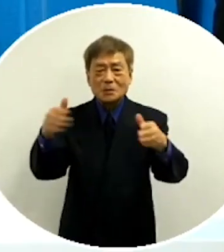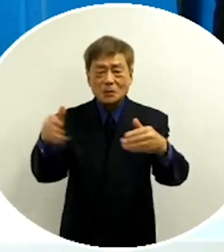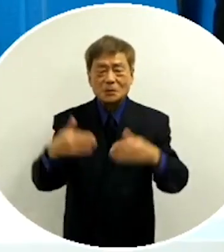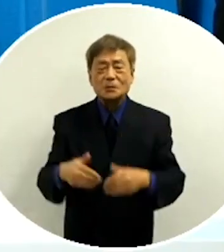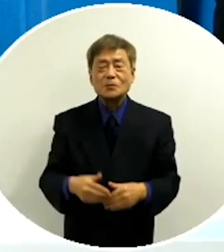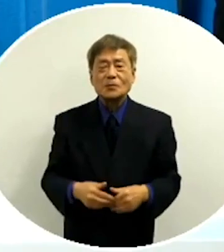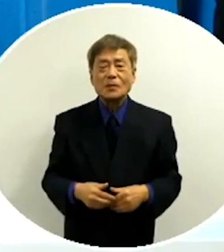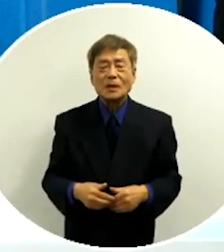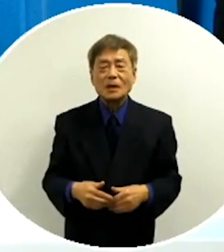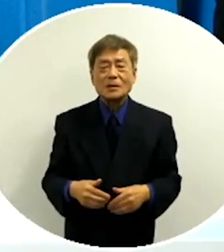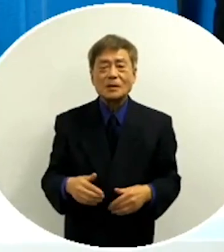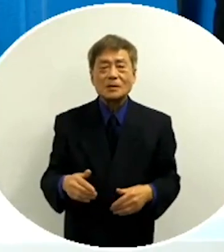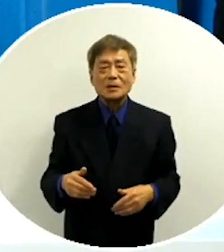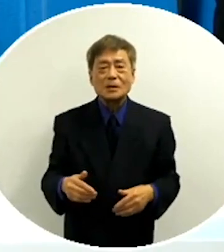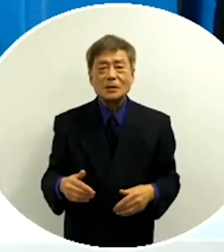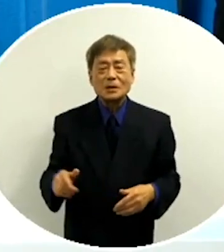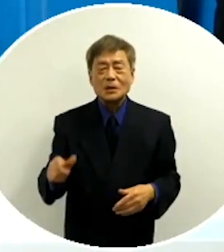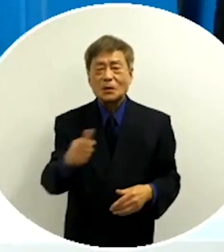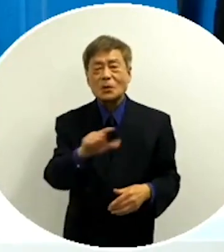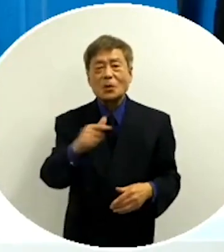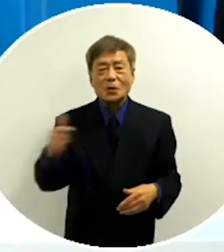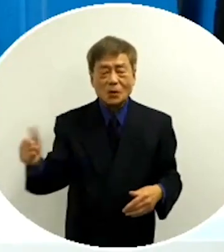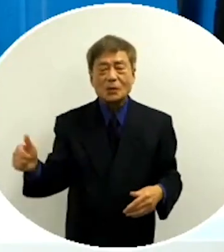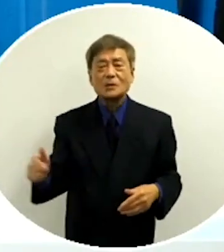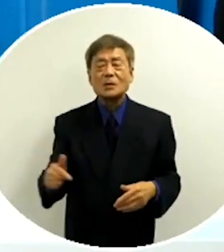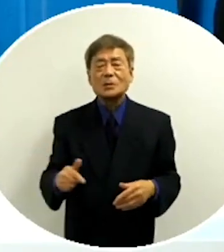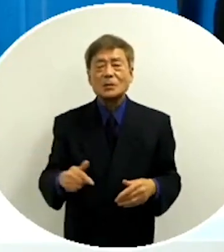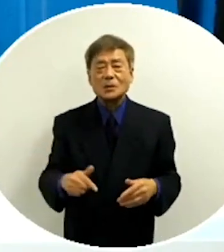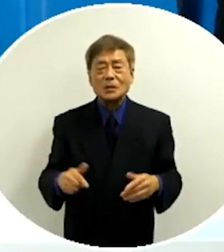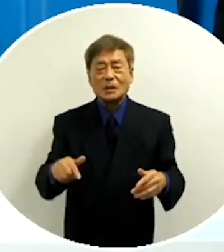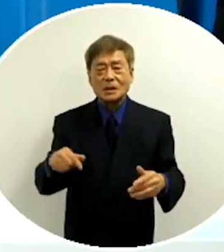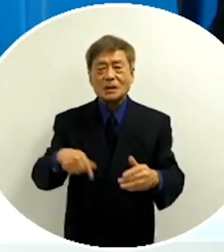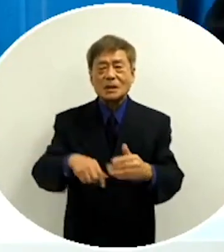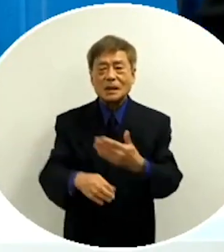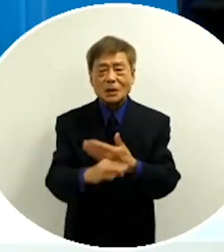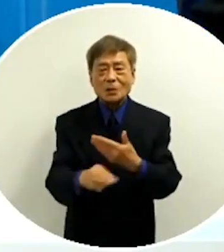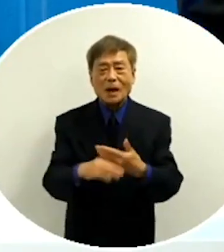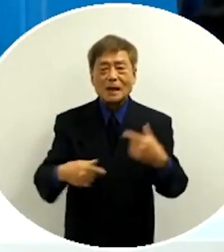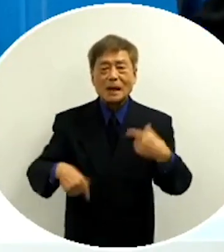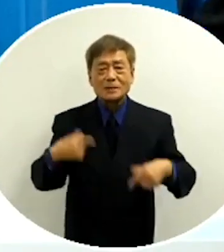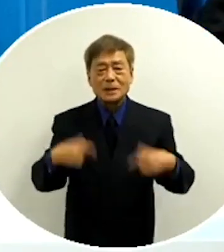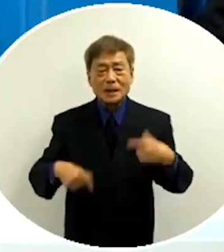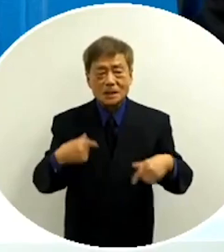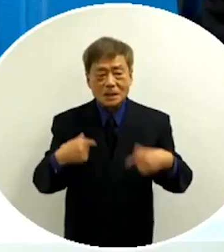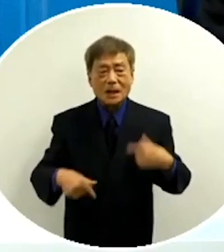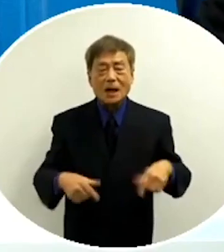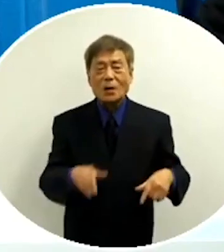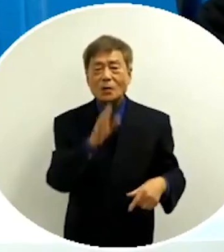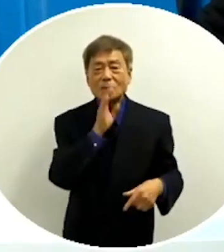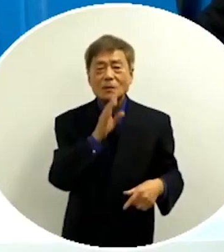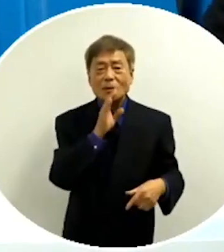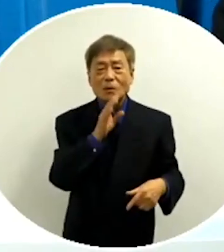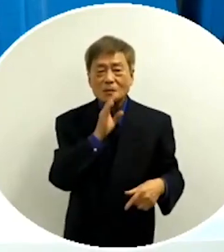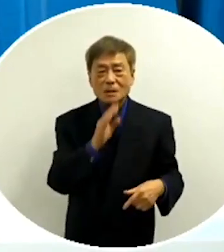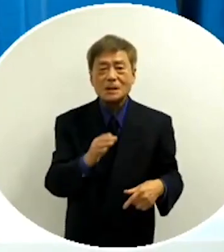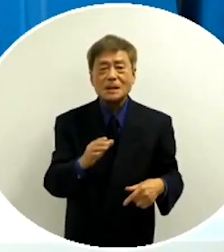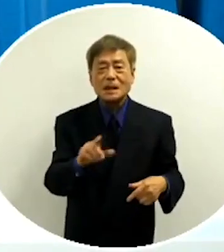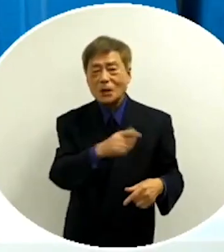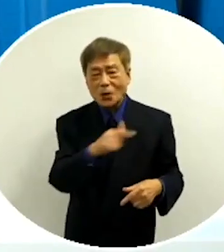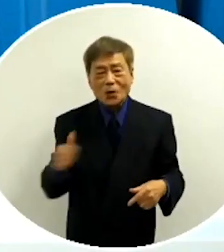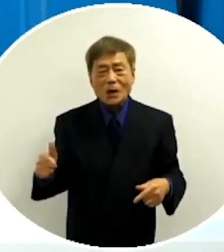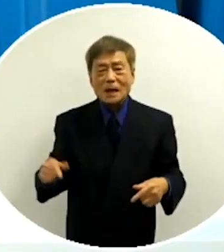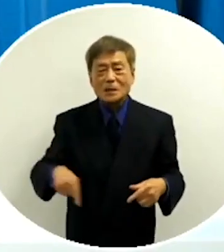行政的にも経費が節減されたし絶中に入った学生たちは本当に皆まぁこんな体験できるの